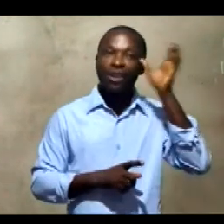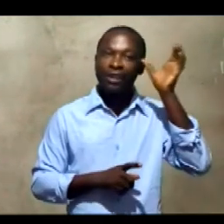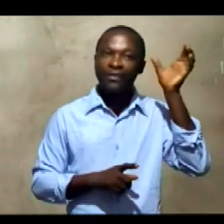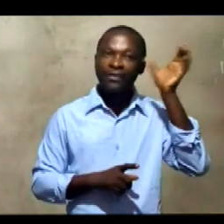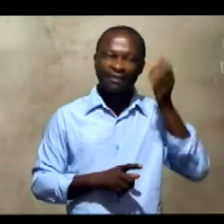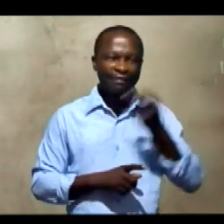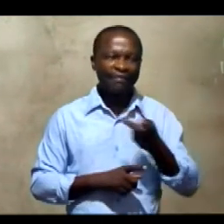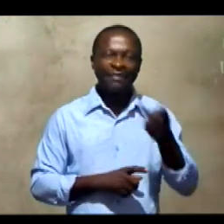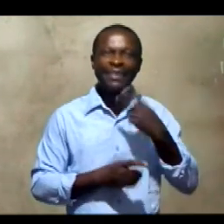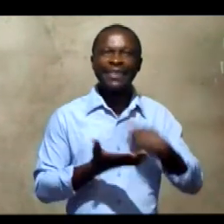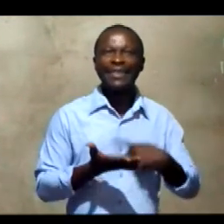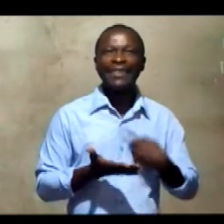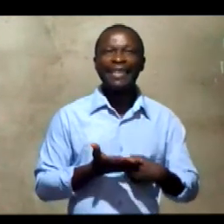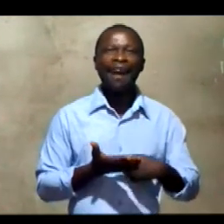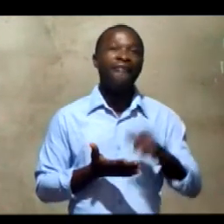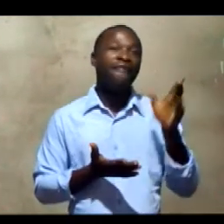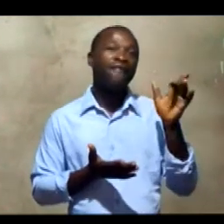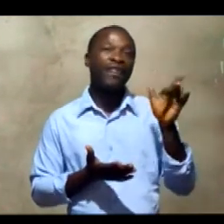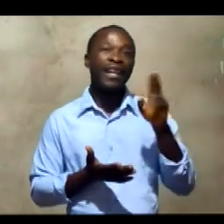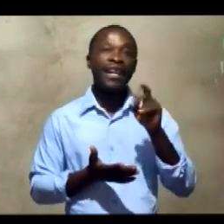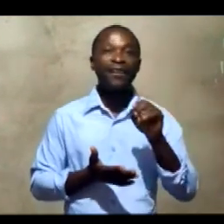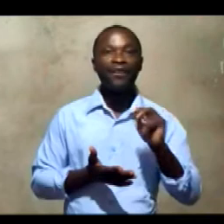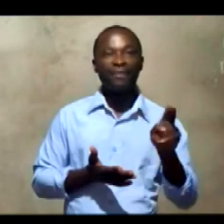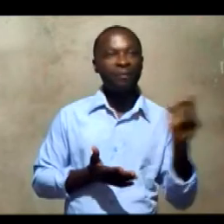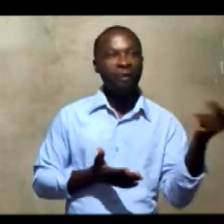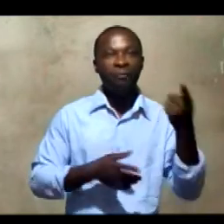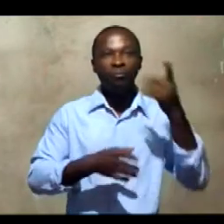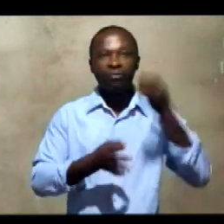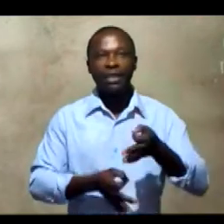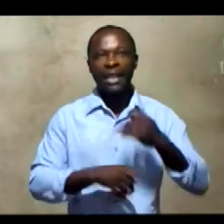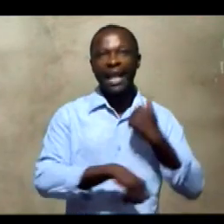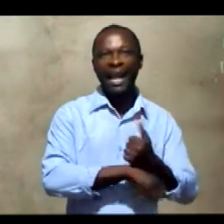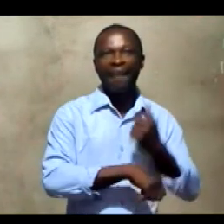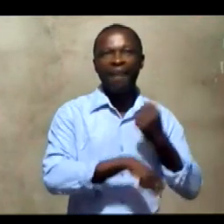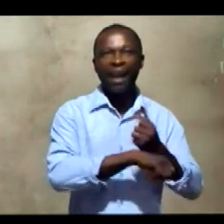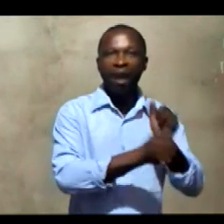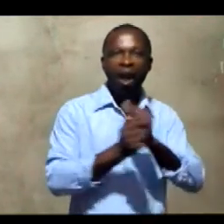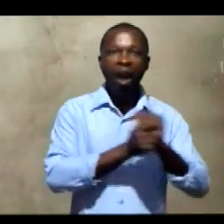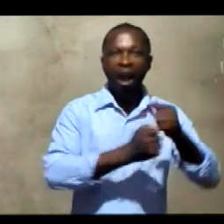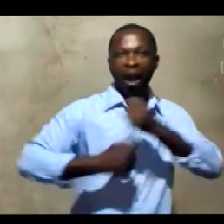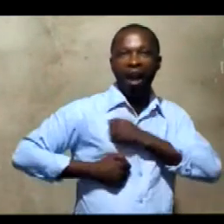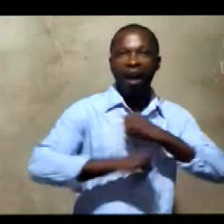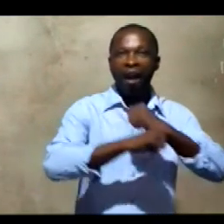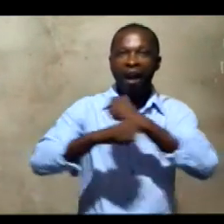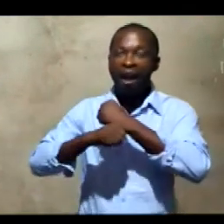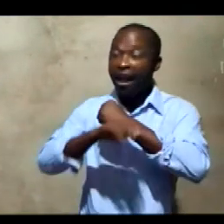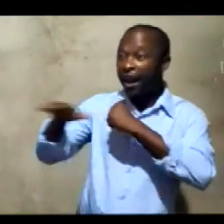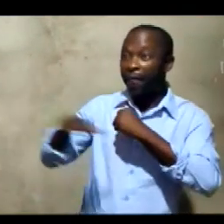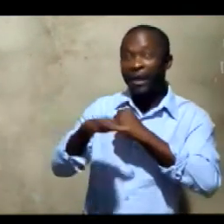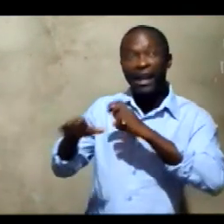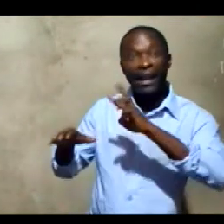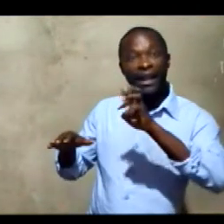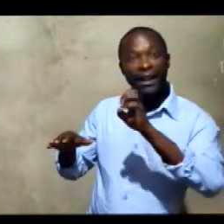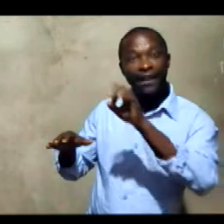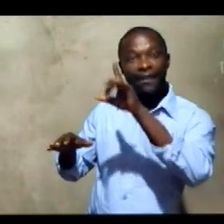ont annoncé le 25 novembre le lancement d'opérations conjointes à Béni, à l'est du pays. Objectif, assurer la paix et la